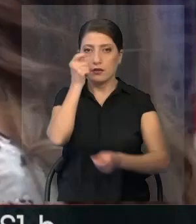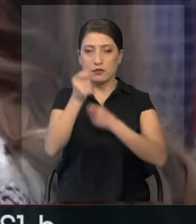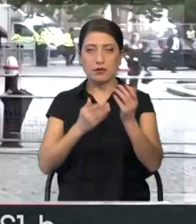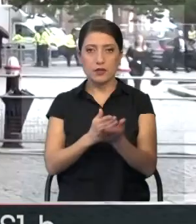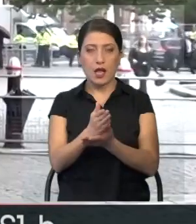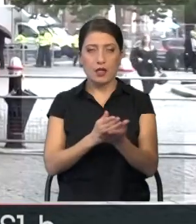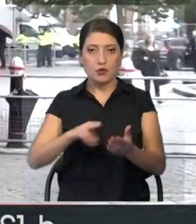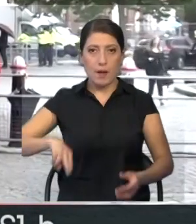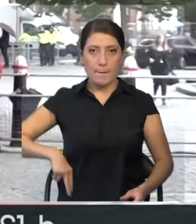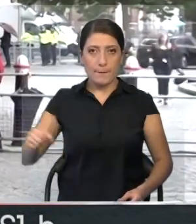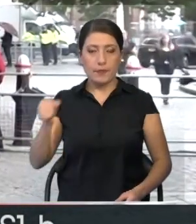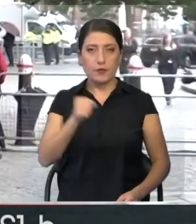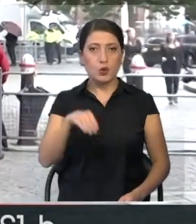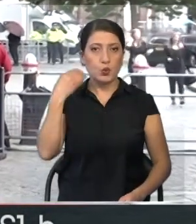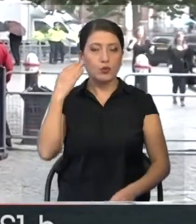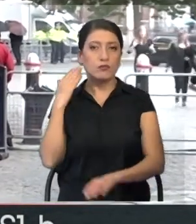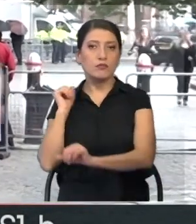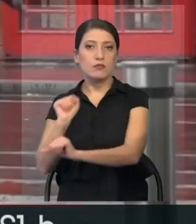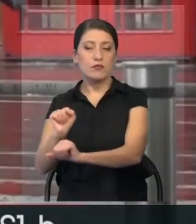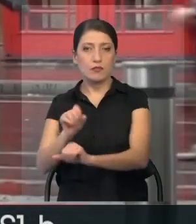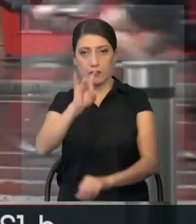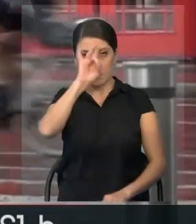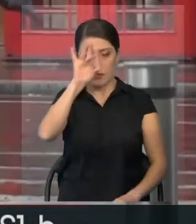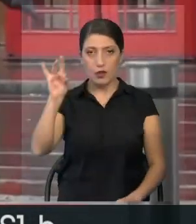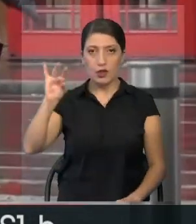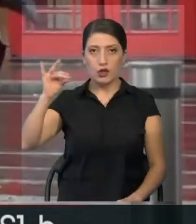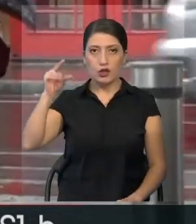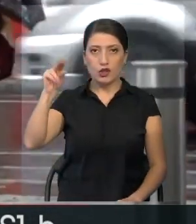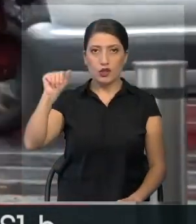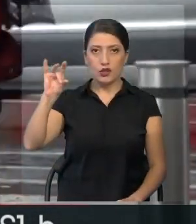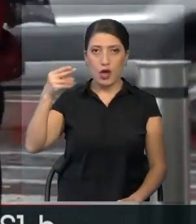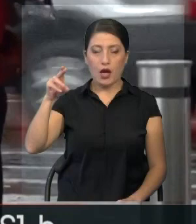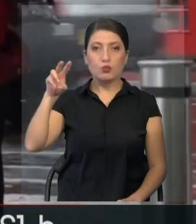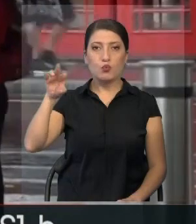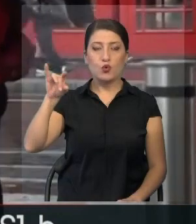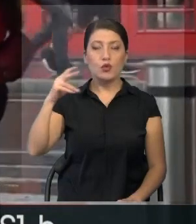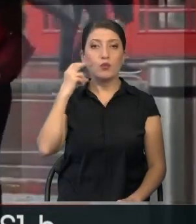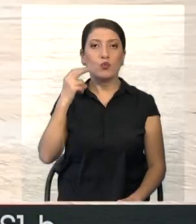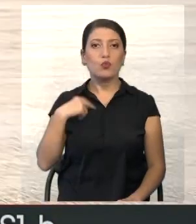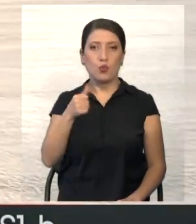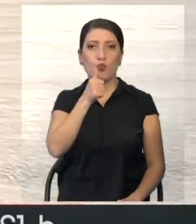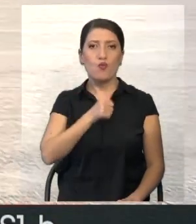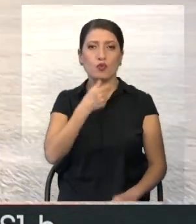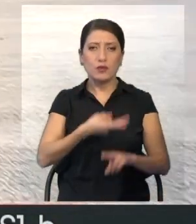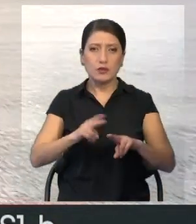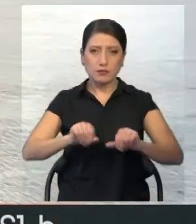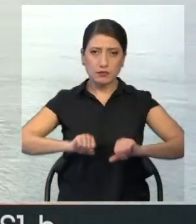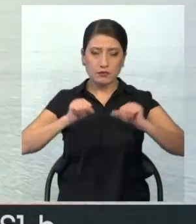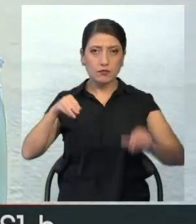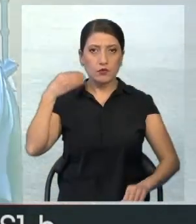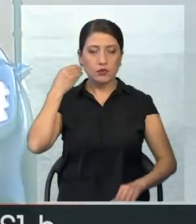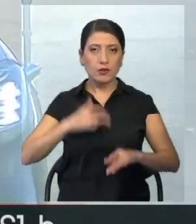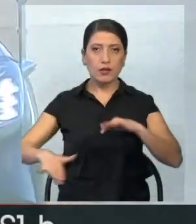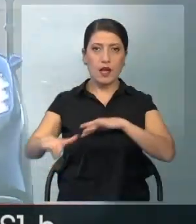ծառայության պետ դարձավ պրոթուրքական դիրքորոշումներով հայտնի Ռիչարդ Մուրը։ Բրիտանիան փորձում է անել ամեն ինչ Թուրքիային